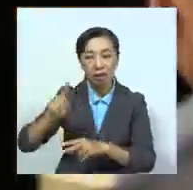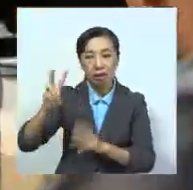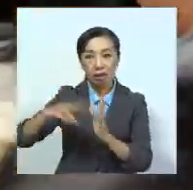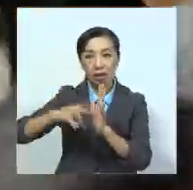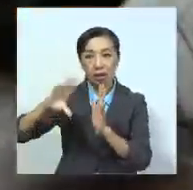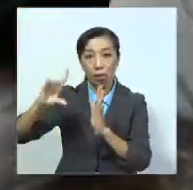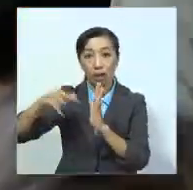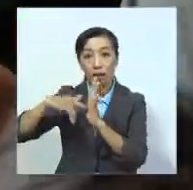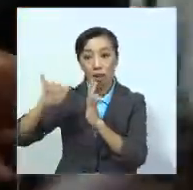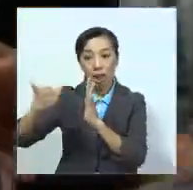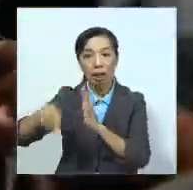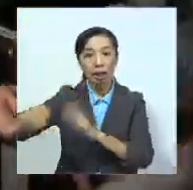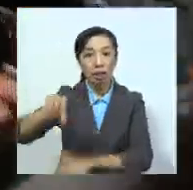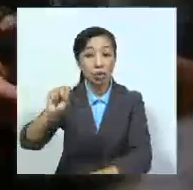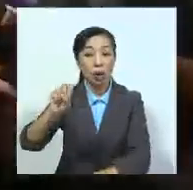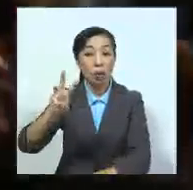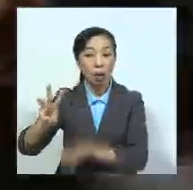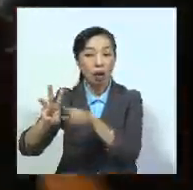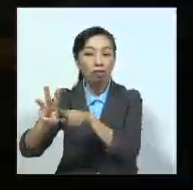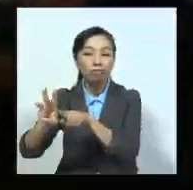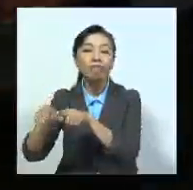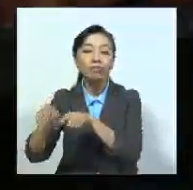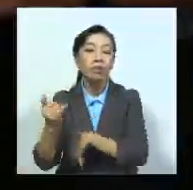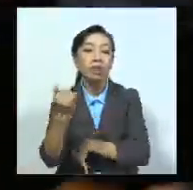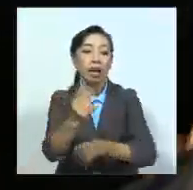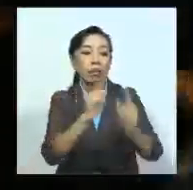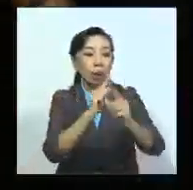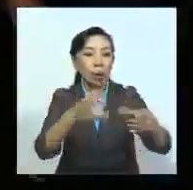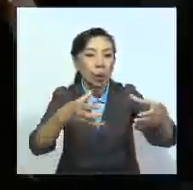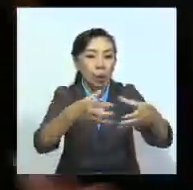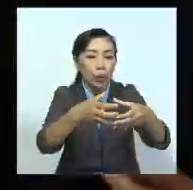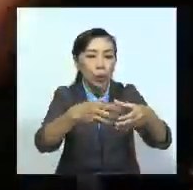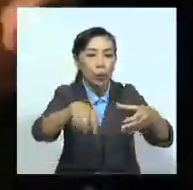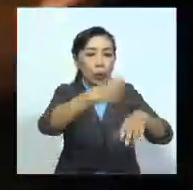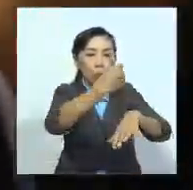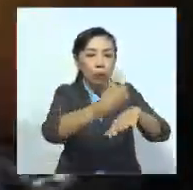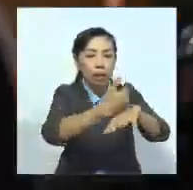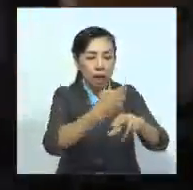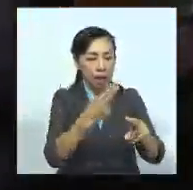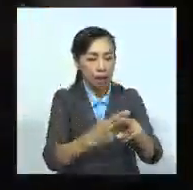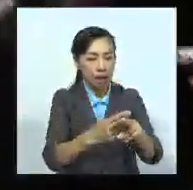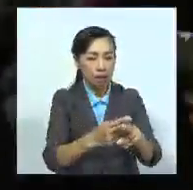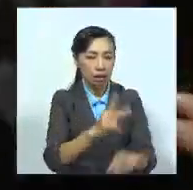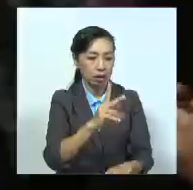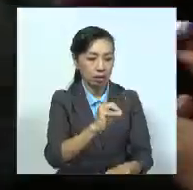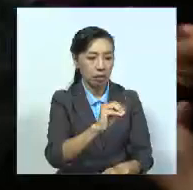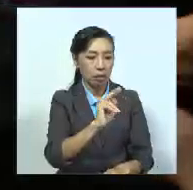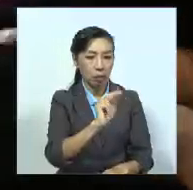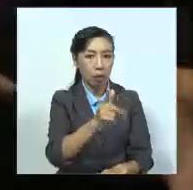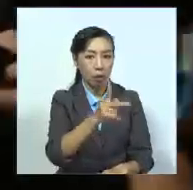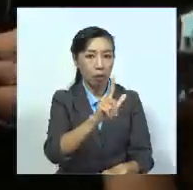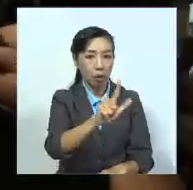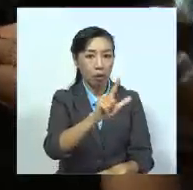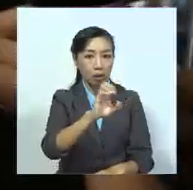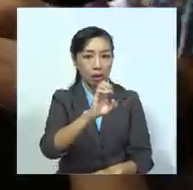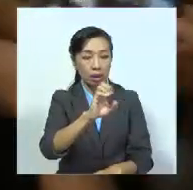ครสมาชิกวุฒิสภาไปพูดคุยกับคุณมงคลกิจสุขสินธารานนท์หัวหน้าพรรคไทยศรีวิไลภายหลังจ